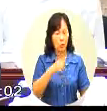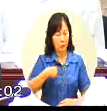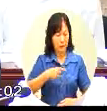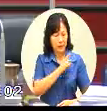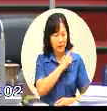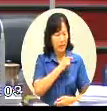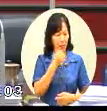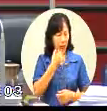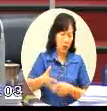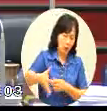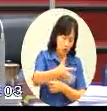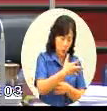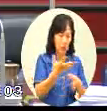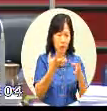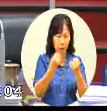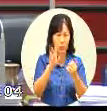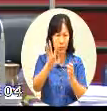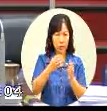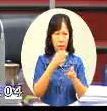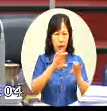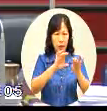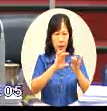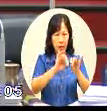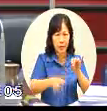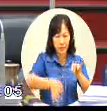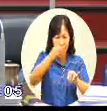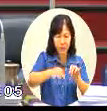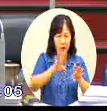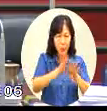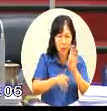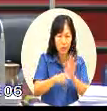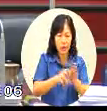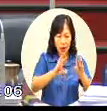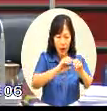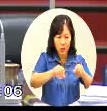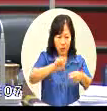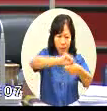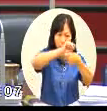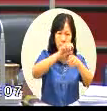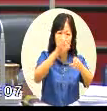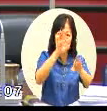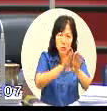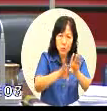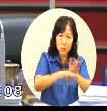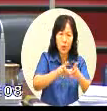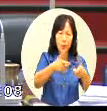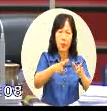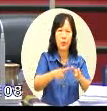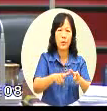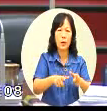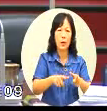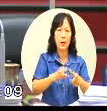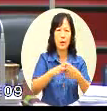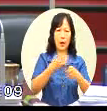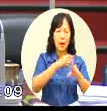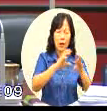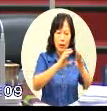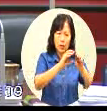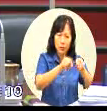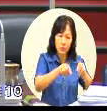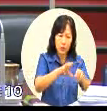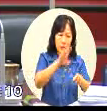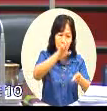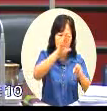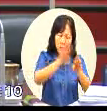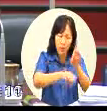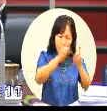不是地价税跟土地增值税是不一样的？ 是 土地增值税我们今年调降，那我